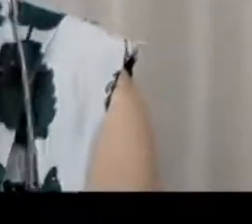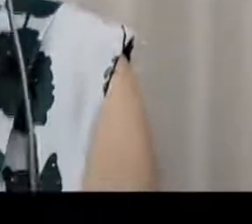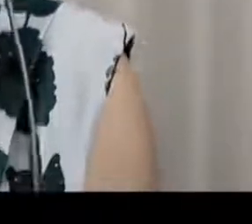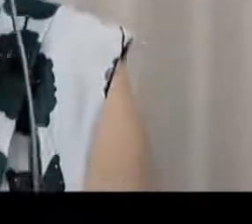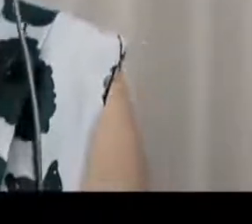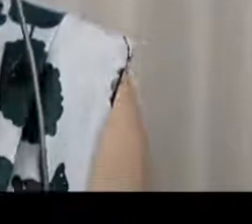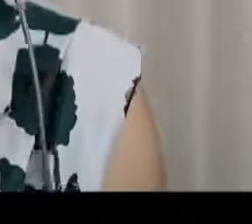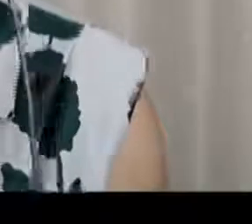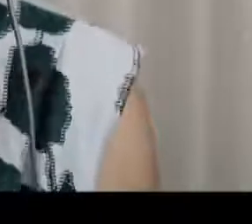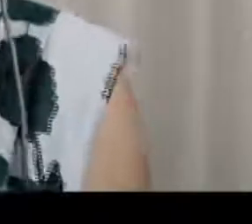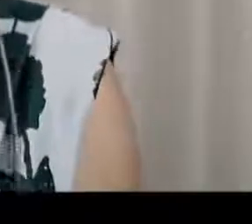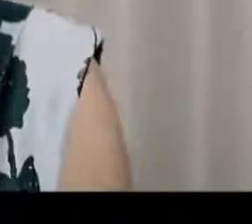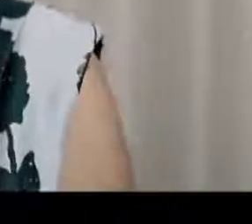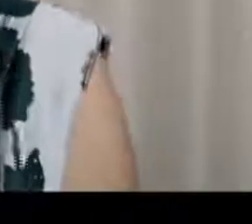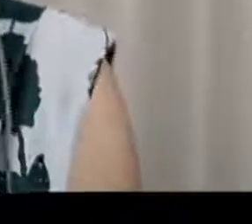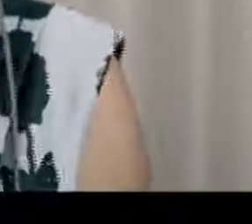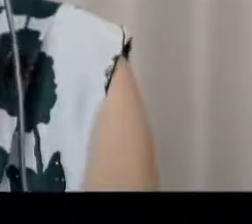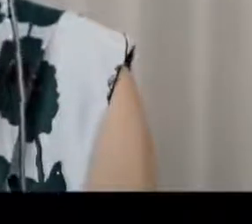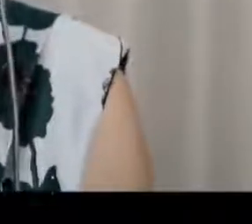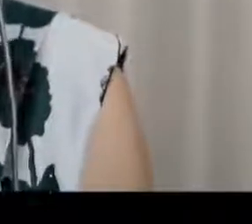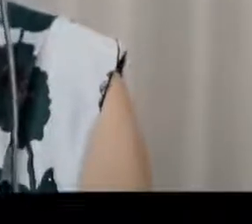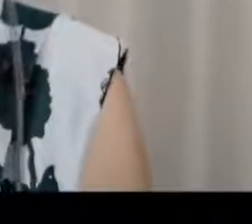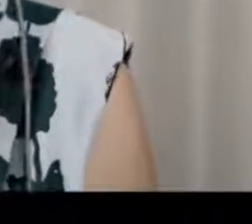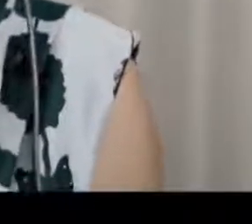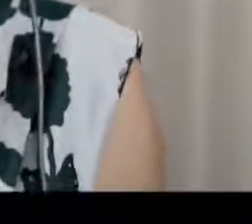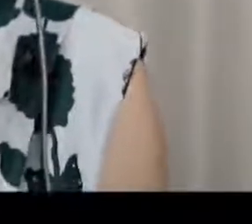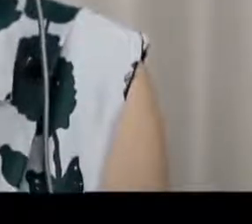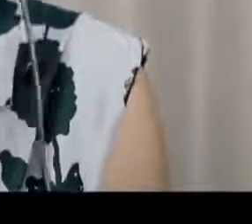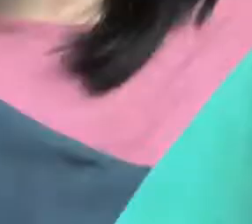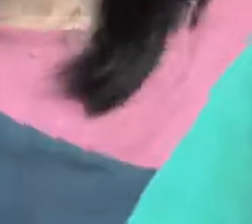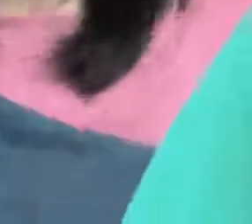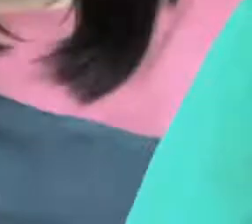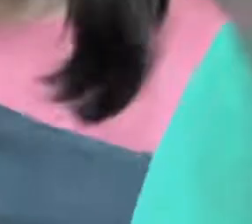harus mastiin